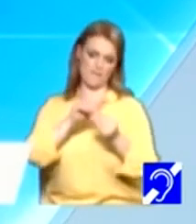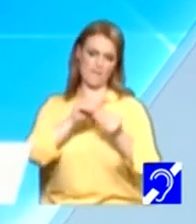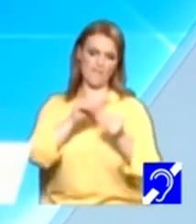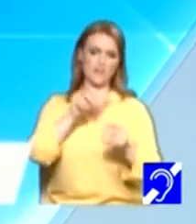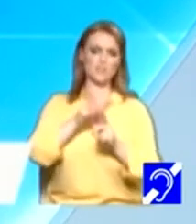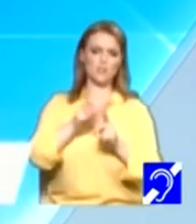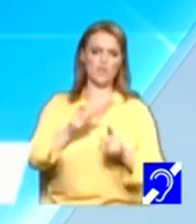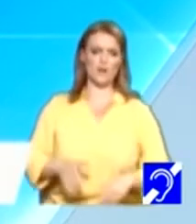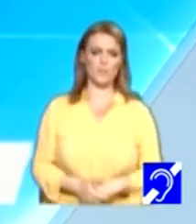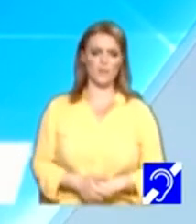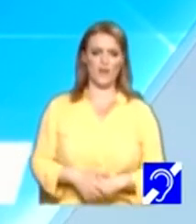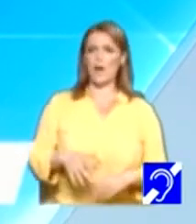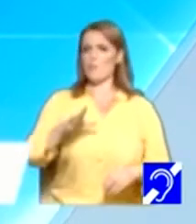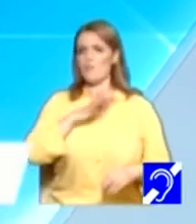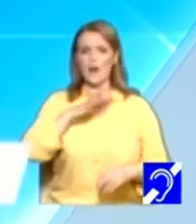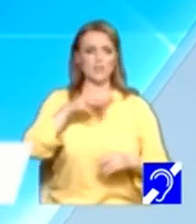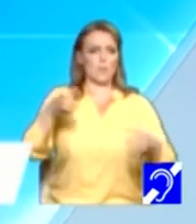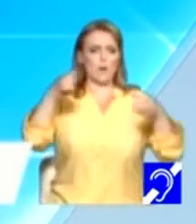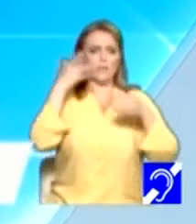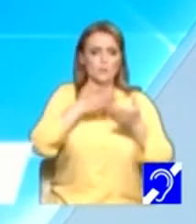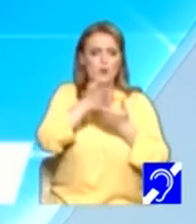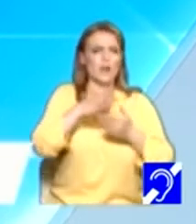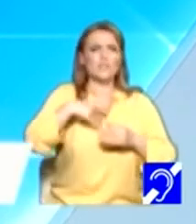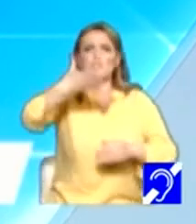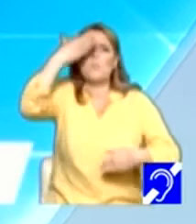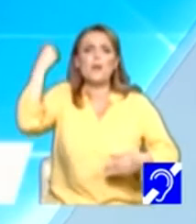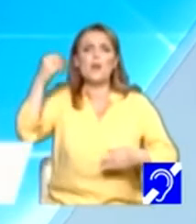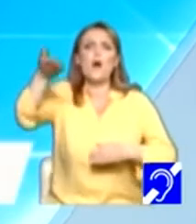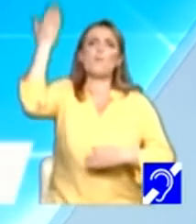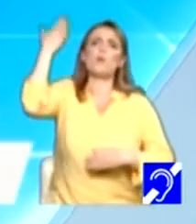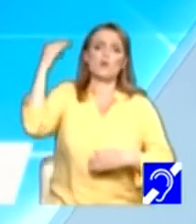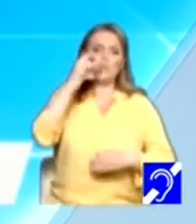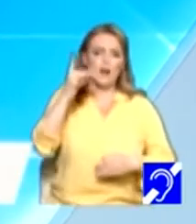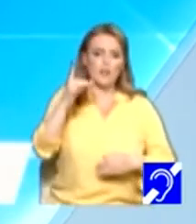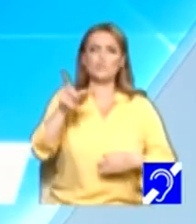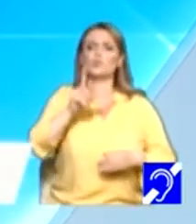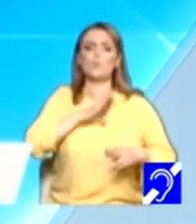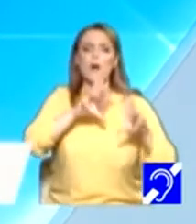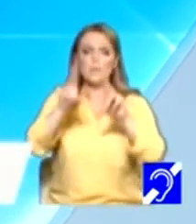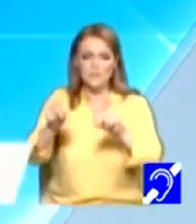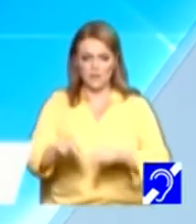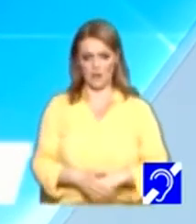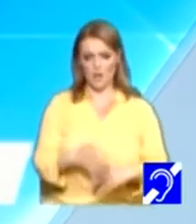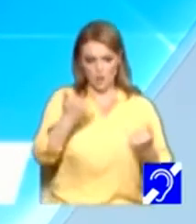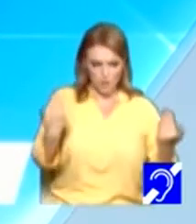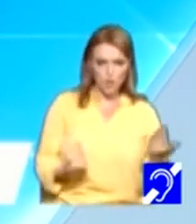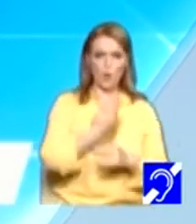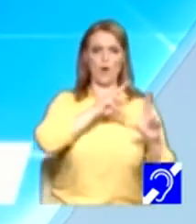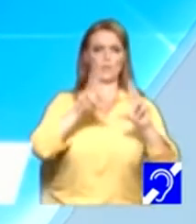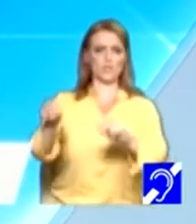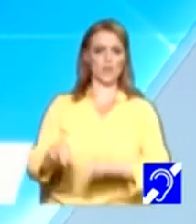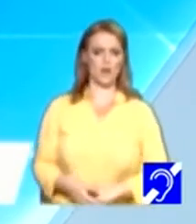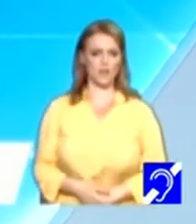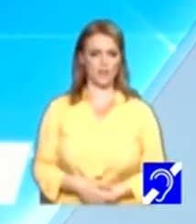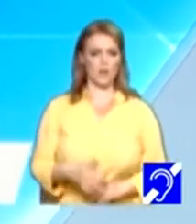nu urmăresc ce au promis data trecută. Așa că o singură rugăminte am. Urmăriți-ne și o să vedeți că